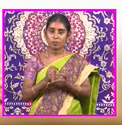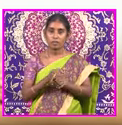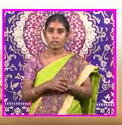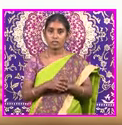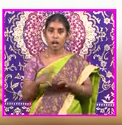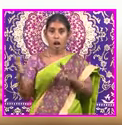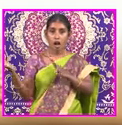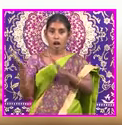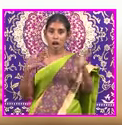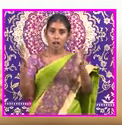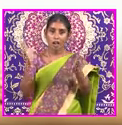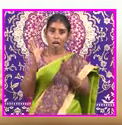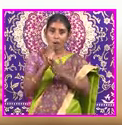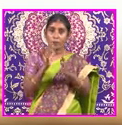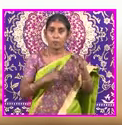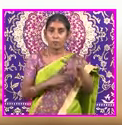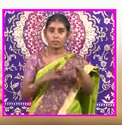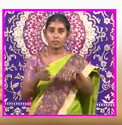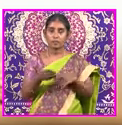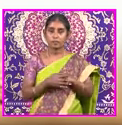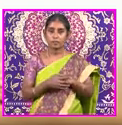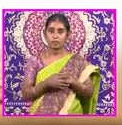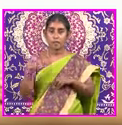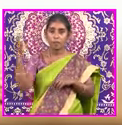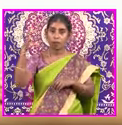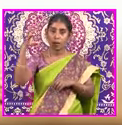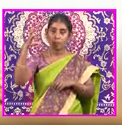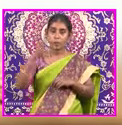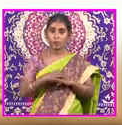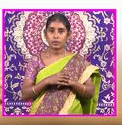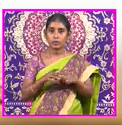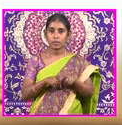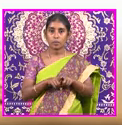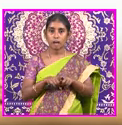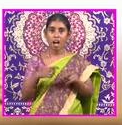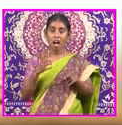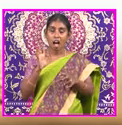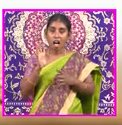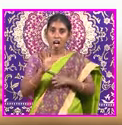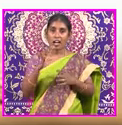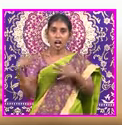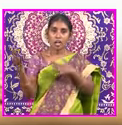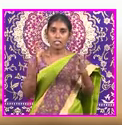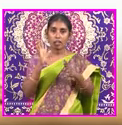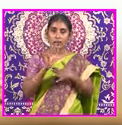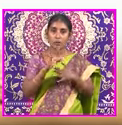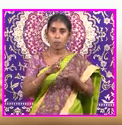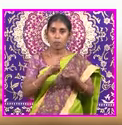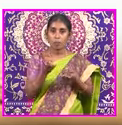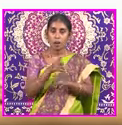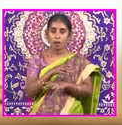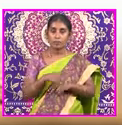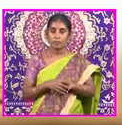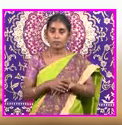வந்து ஒரு இடத்துக்குரிய வெப்பத்தை இன்னொரு இடத்துக்கு கடத்திட்டு போகிறதுனால அழுத்த நிலை மாறுபடுகிறது. ஸோ எப்பவுமே காற்றழுத்தமானது உயர்